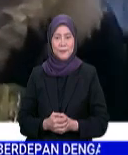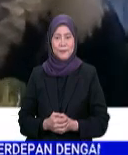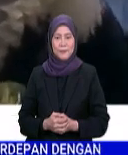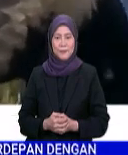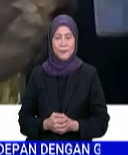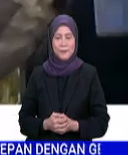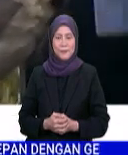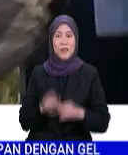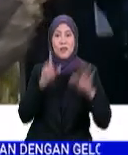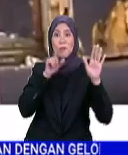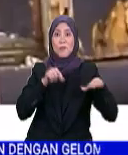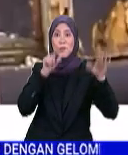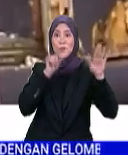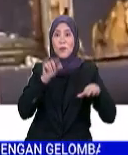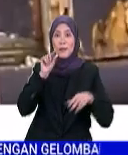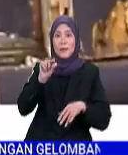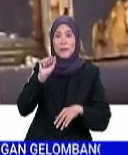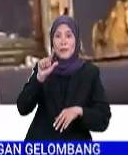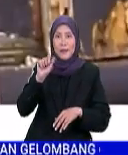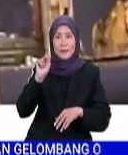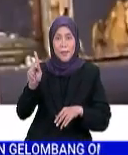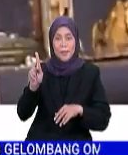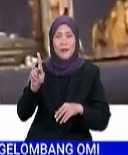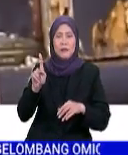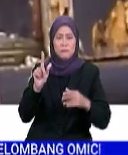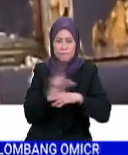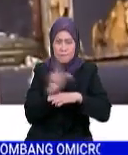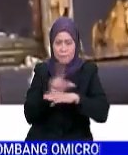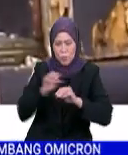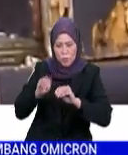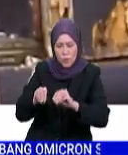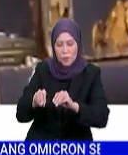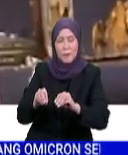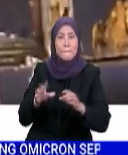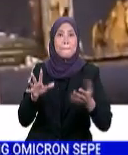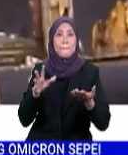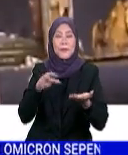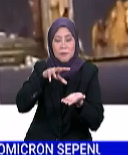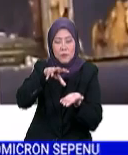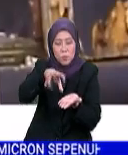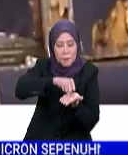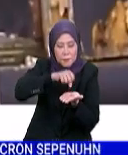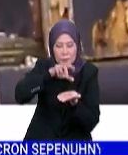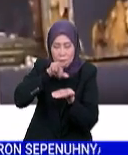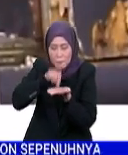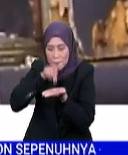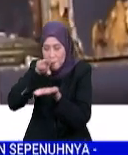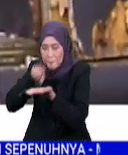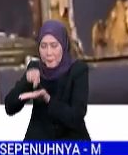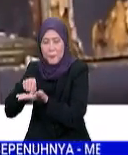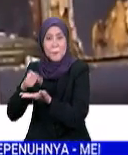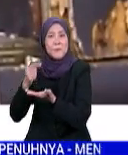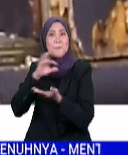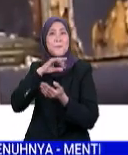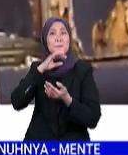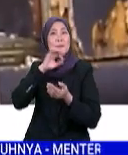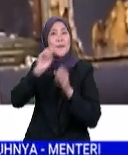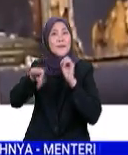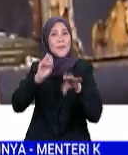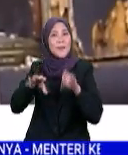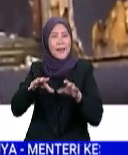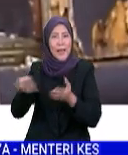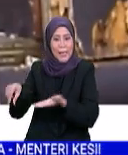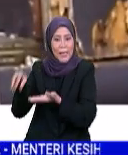Di Stockholm, burung gagak dilatih untuk memungut puntung rokok dan sampah sarap di sekitar jalanan bagi mengekalkan kebersihan di bandar